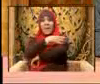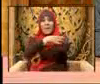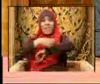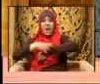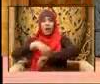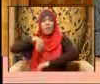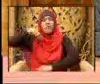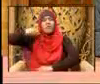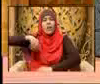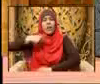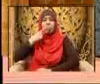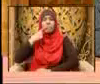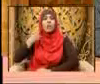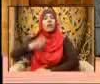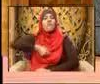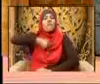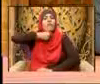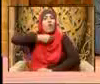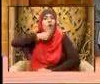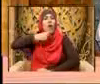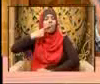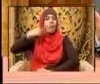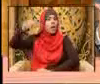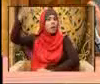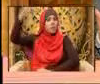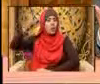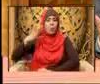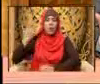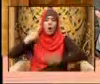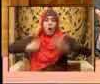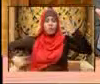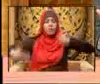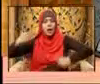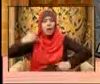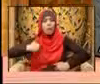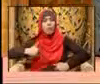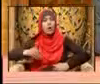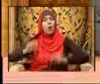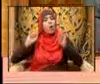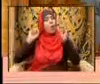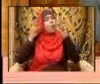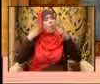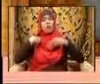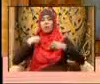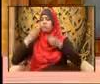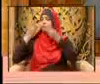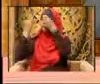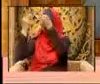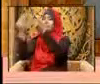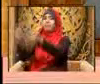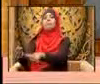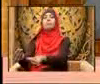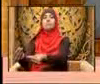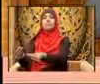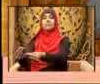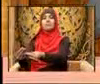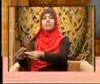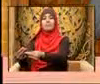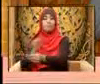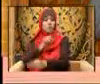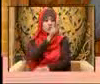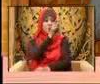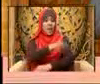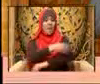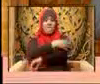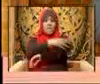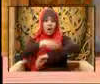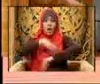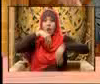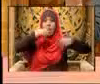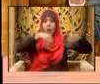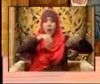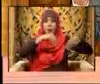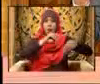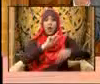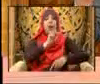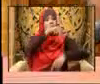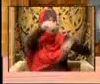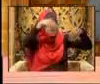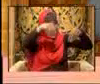العاجز كبير في العمر وإلا ما ينجمش يخدم أي خدمة، نعم، أو الإنسان الذي لم